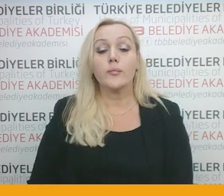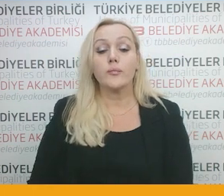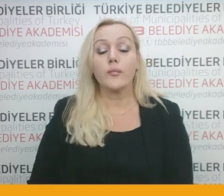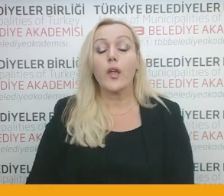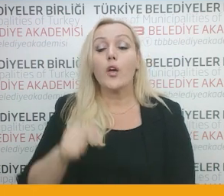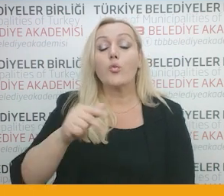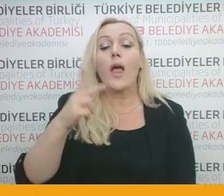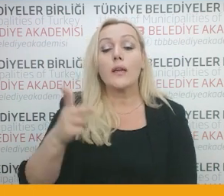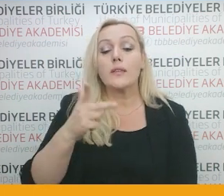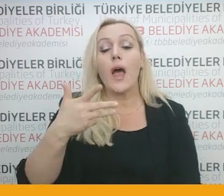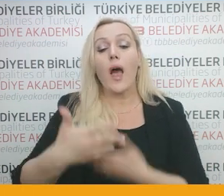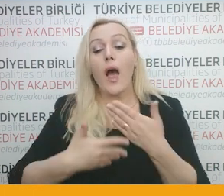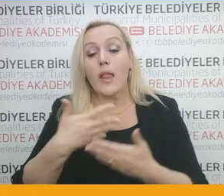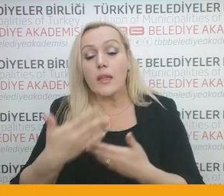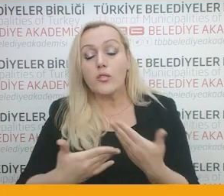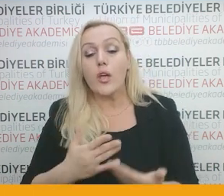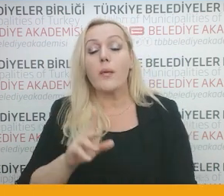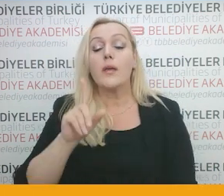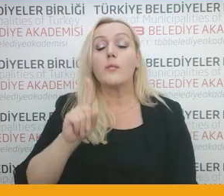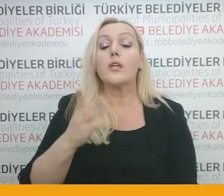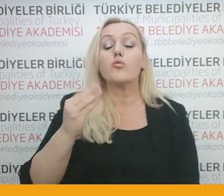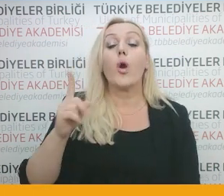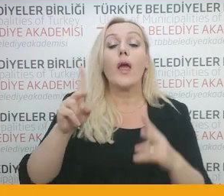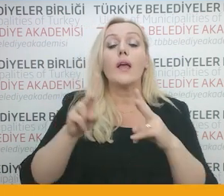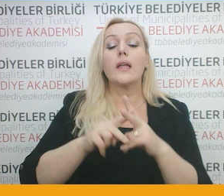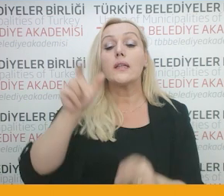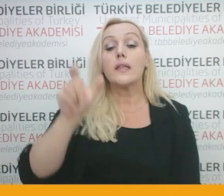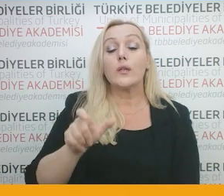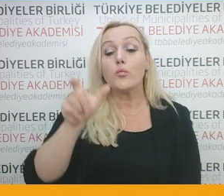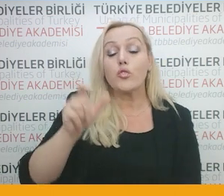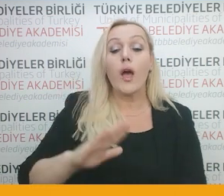Buraları hızlı geçeceğim arkadaşlar. Pek çok katılımcı arkadaşımızın